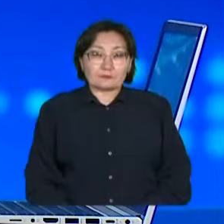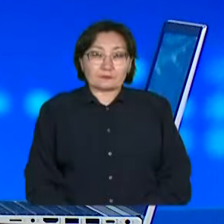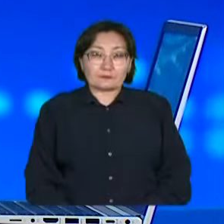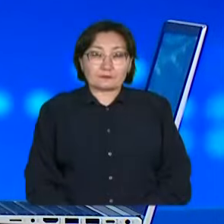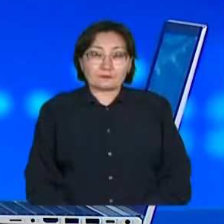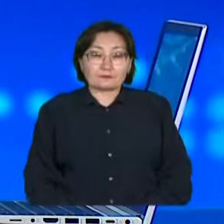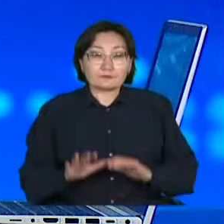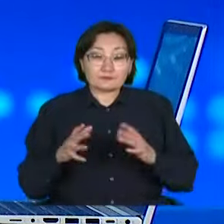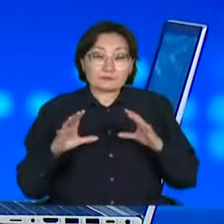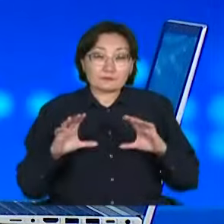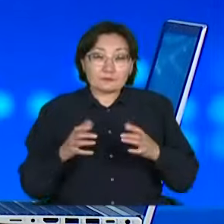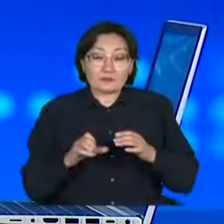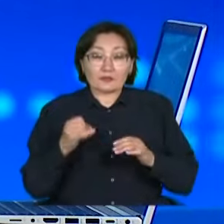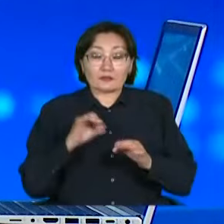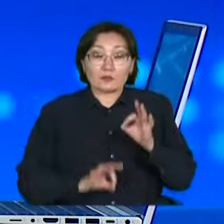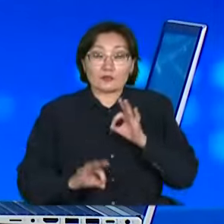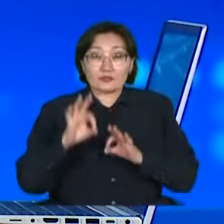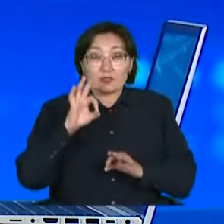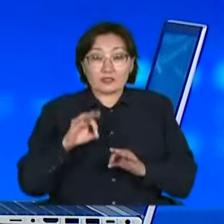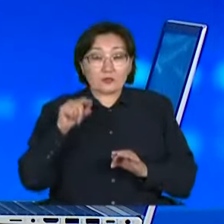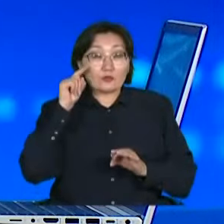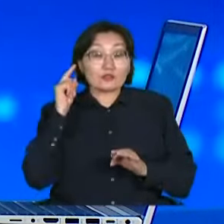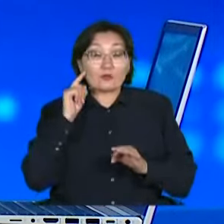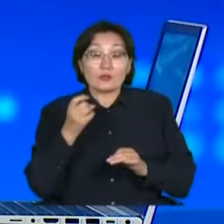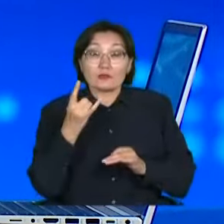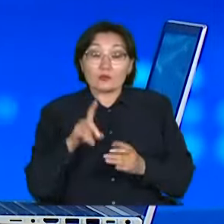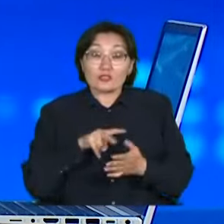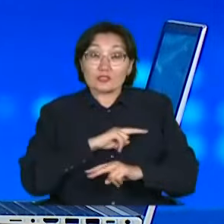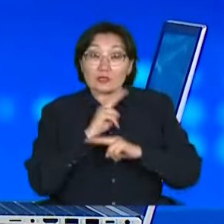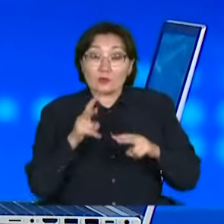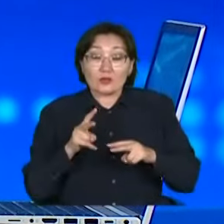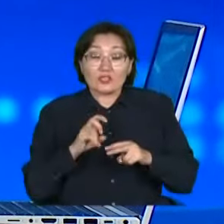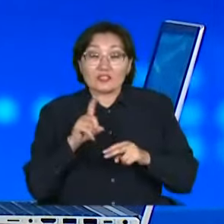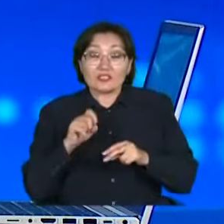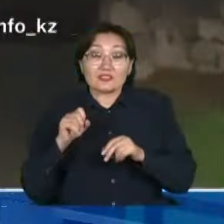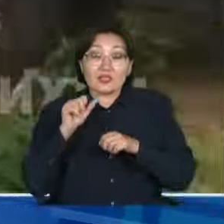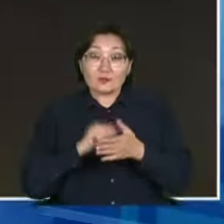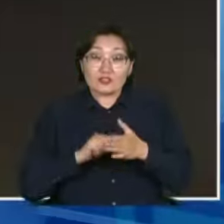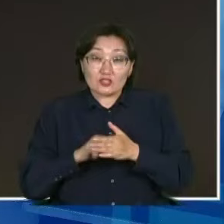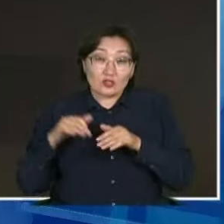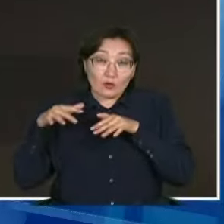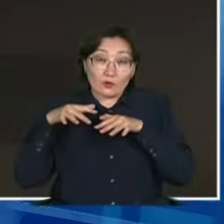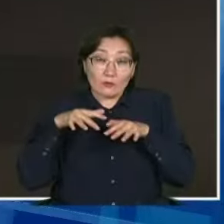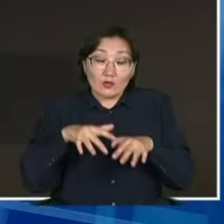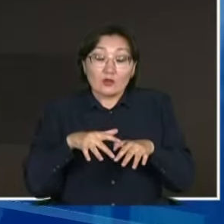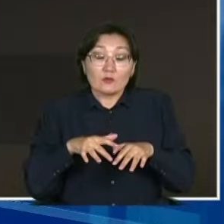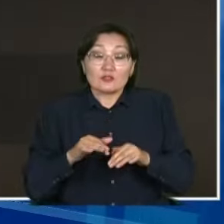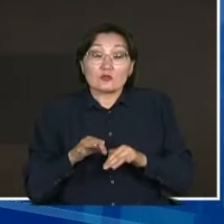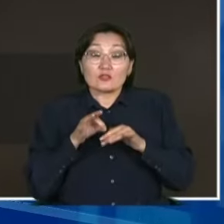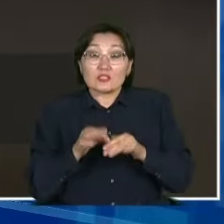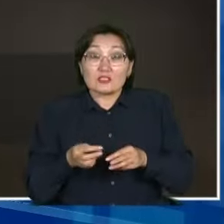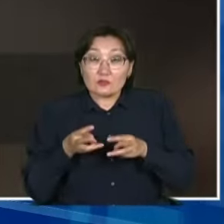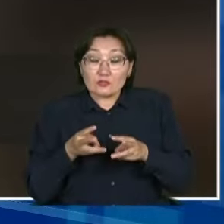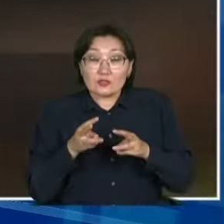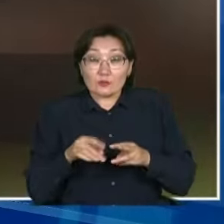И к событиям в мире. На юго-западе Кыргызстана ребенок погиб из-за сошедшего селя. Его унесло течением. Как сообщили в МЧС